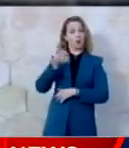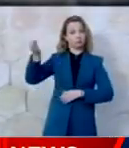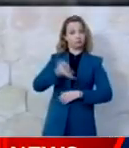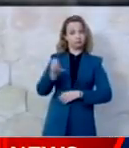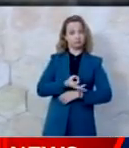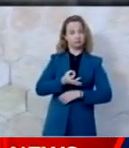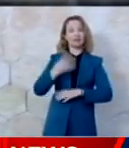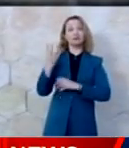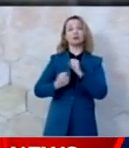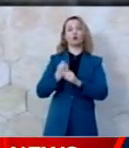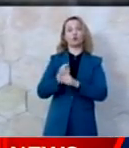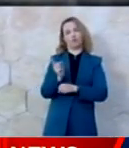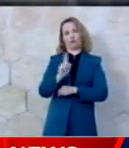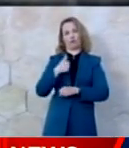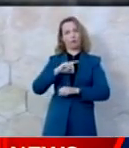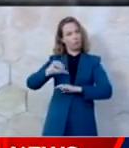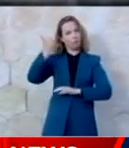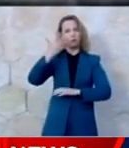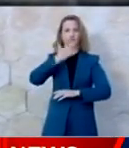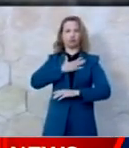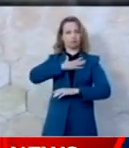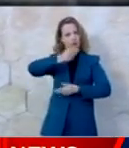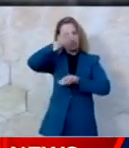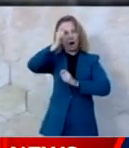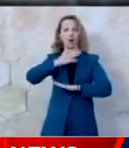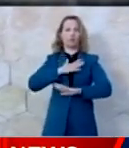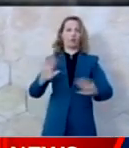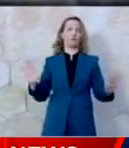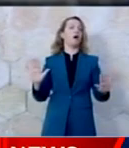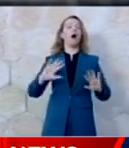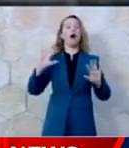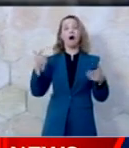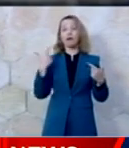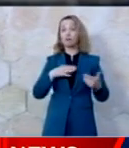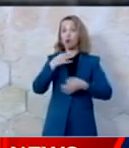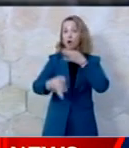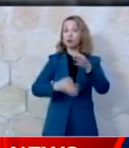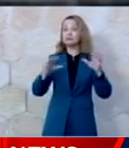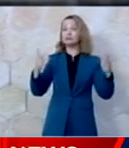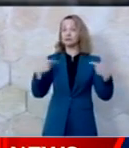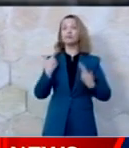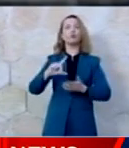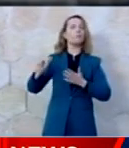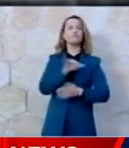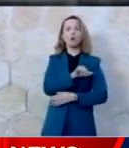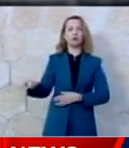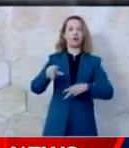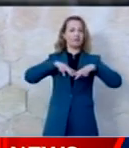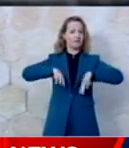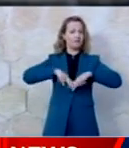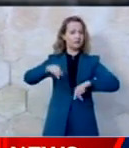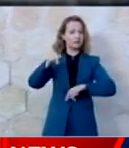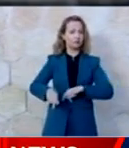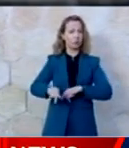Με ειλικρίνεια θα προσθέσω ότι ποτέ αυτή η κυβέρνηση δεν επικαλέστηκε τις πολλές